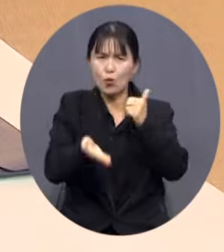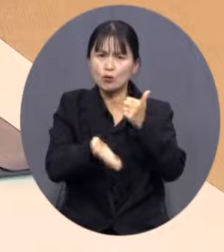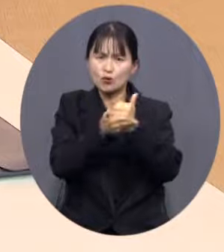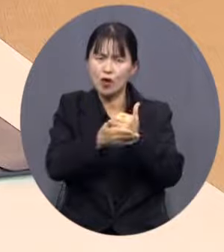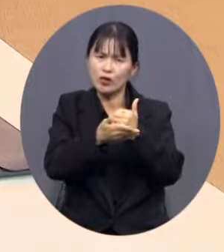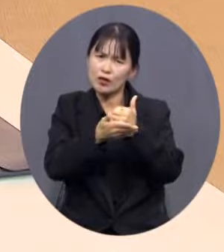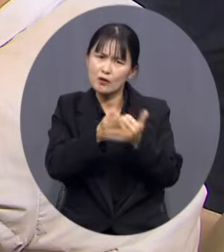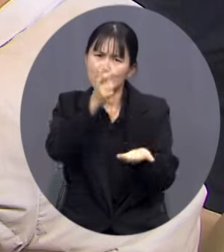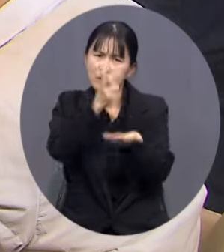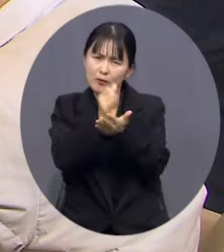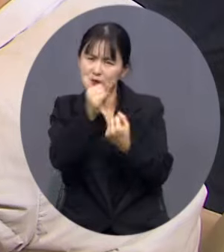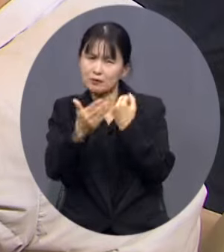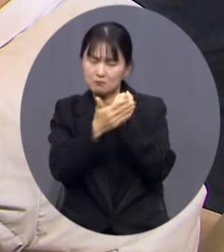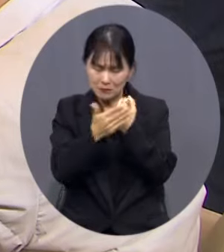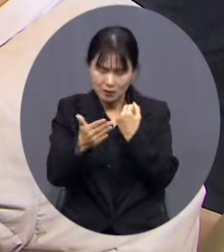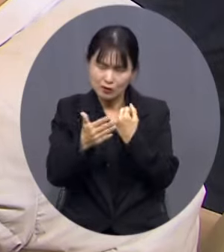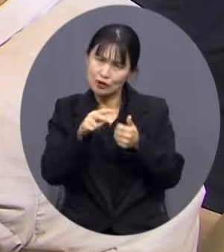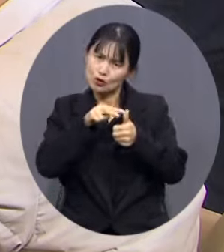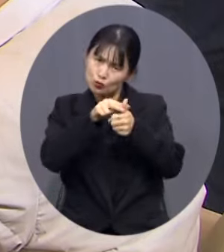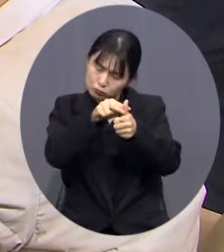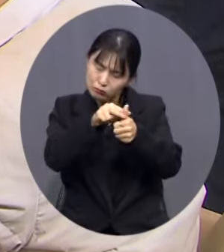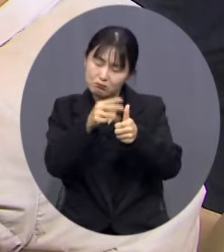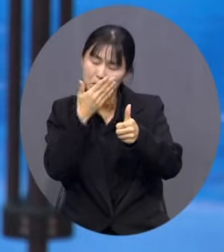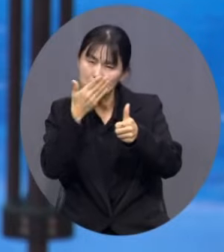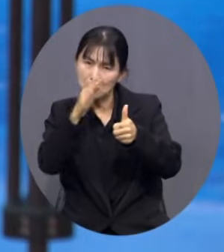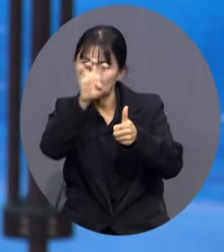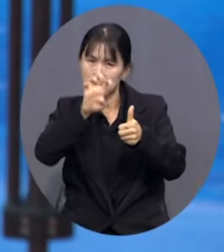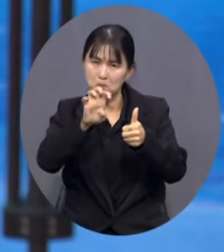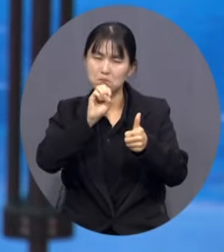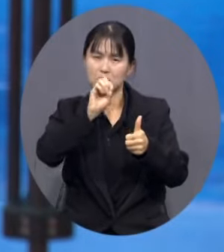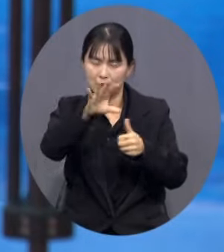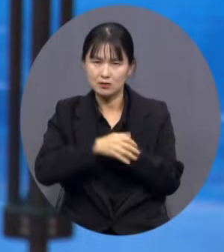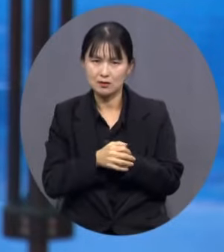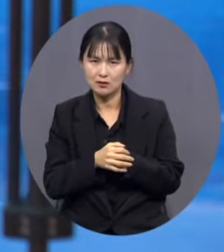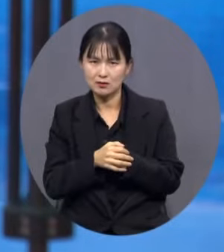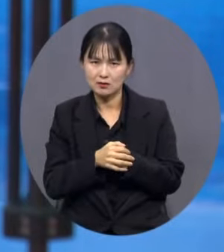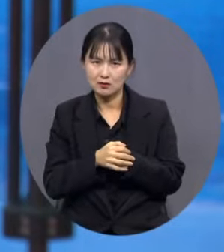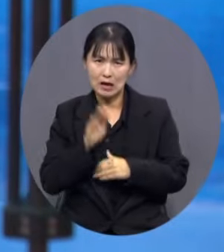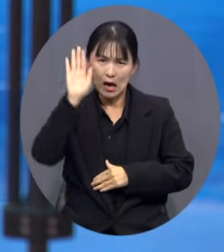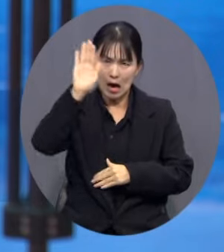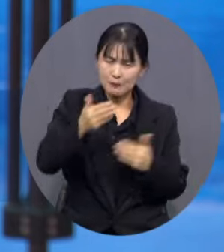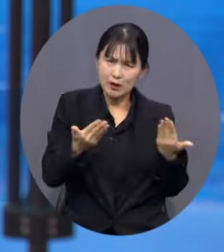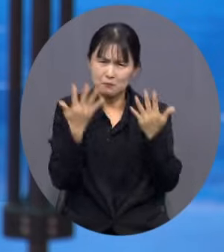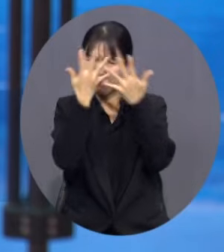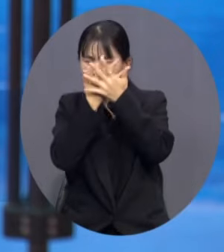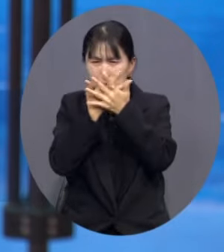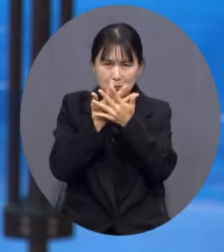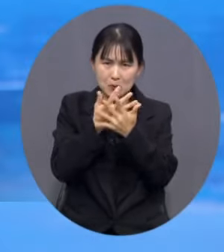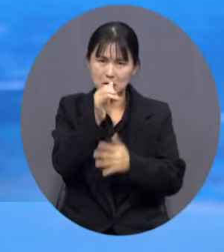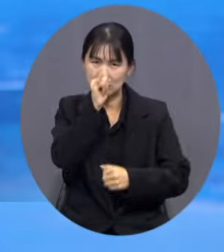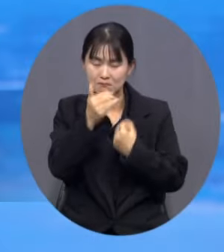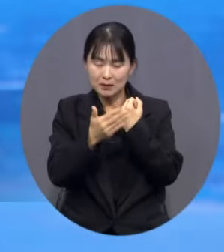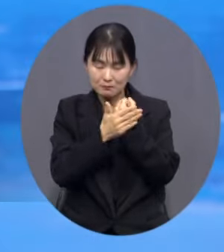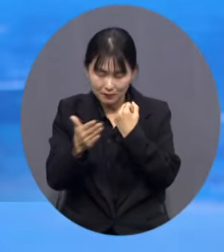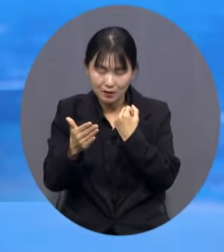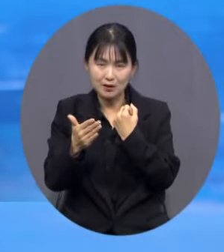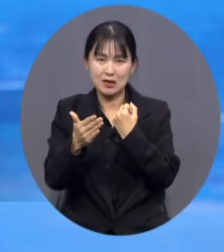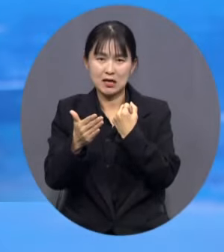극복이 어렵다면서도 출마 가능성을 내비쳤습니다. 한치 앞을 모르는 게 지금 살아가는 세상이기 때문에